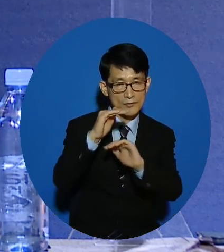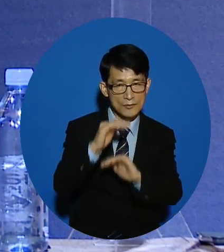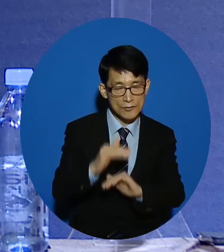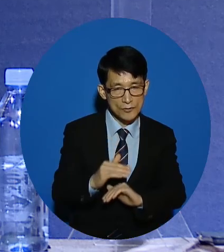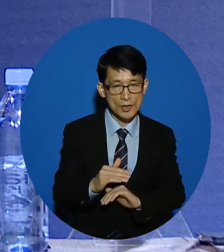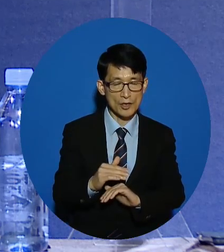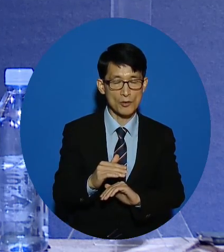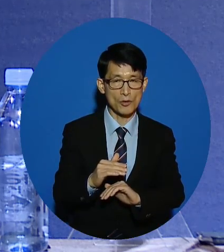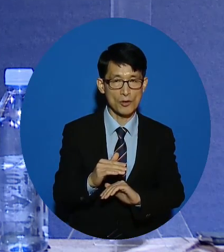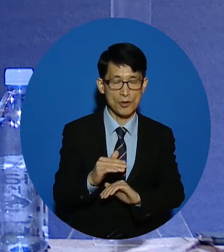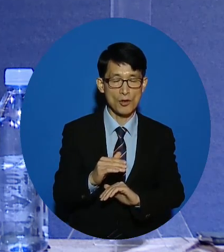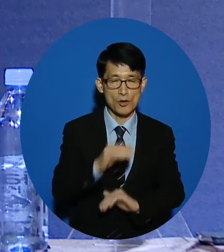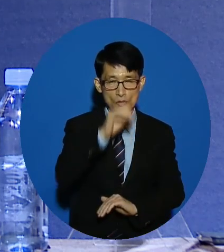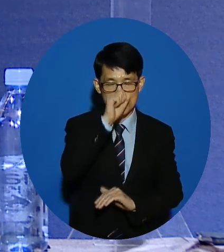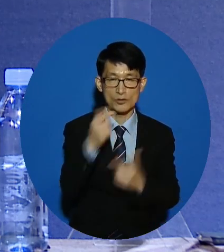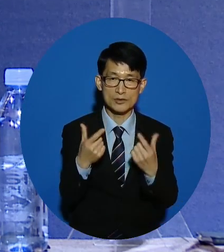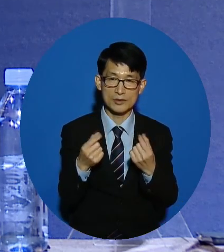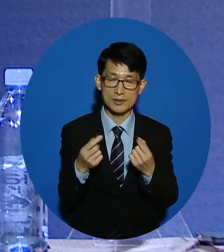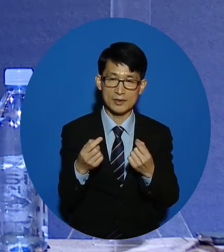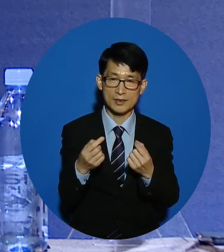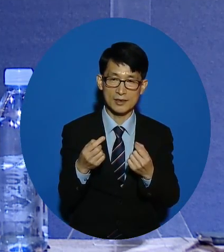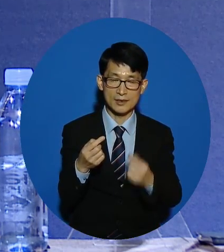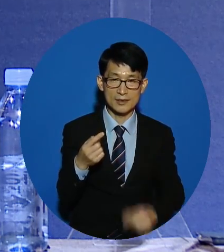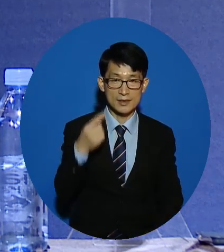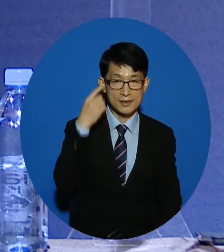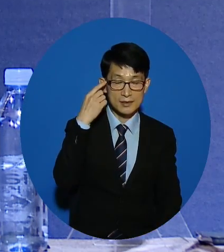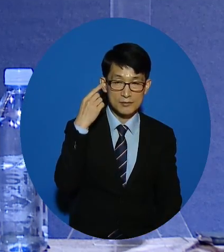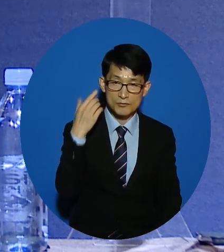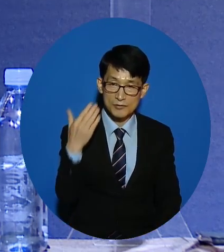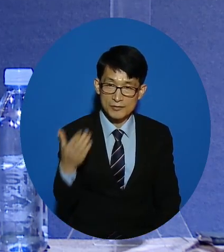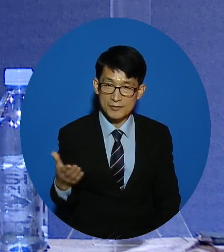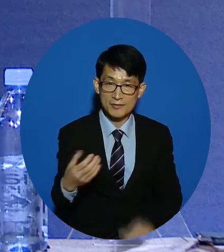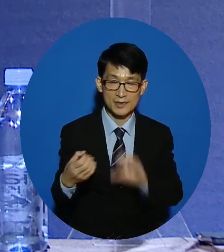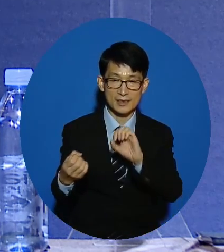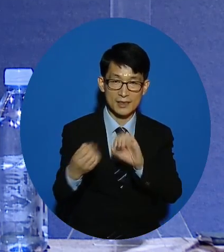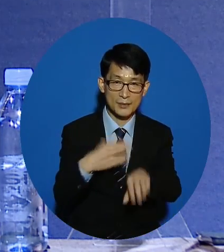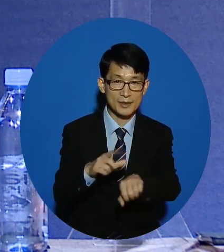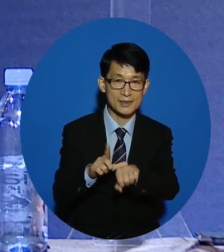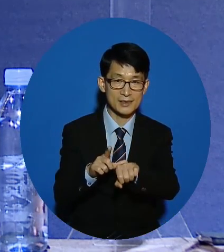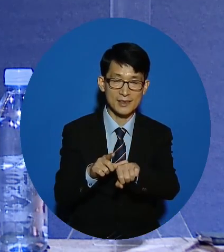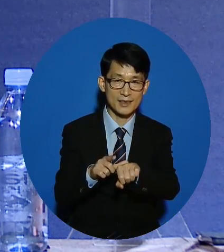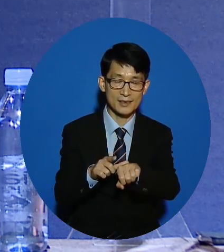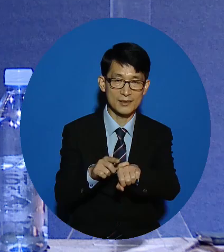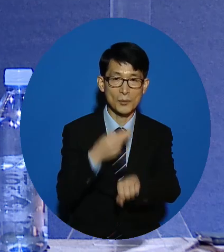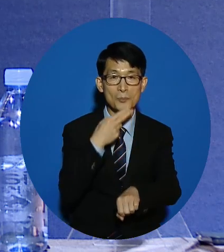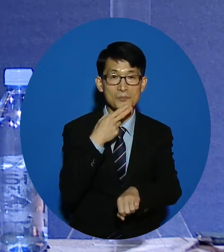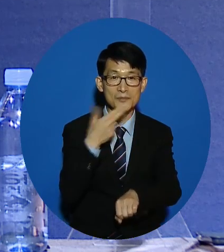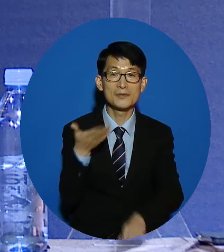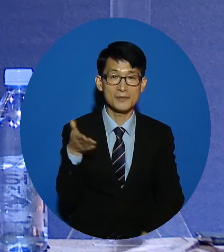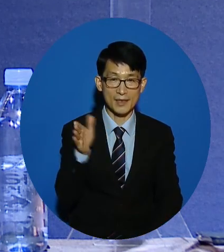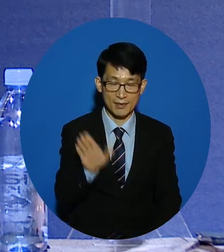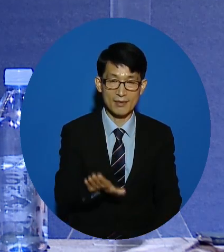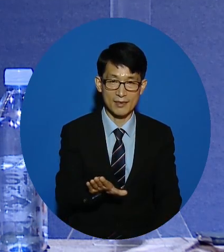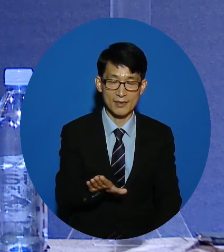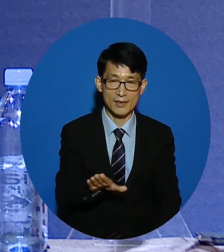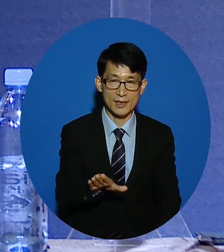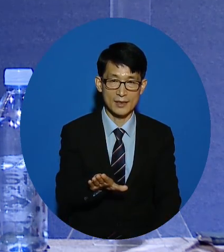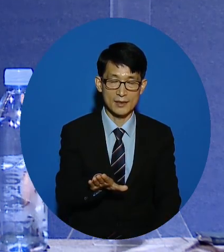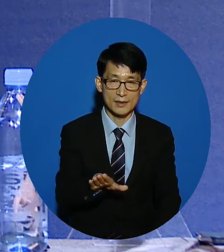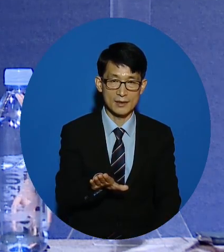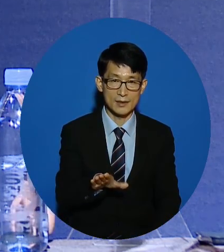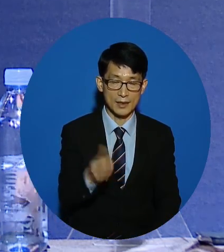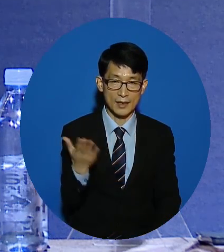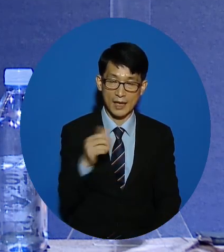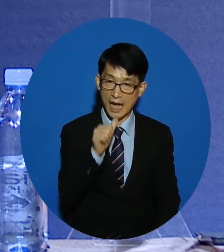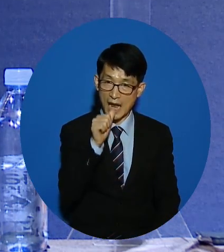시간은 좀 의견을 묻고 답하는 시간은 좀 없지만 시간 일단 발제해 주신